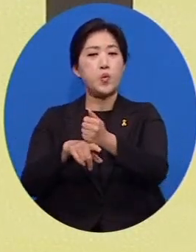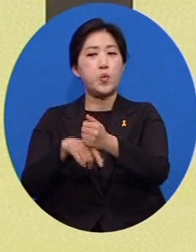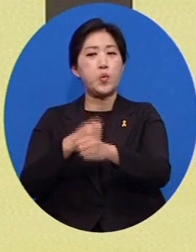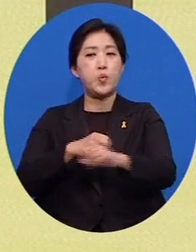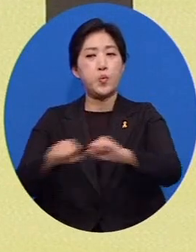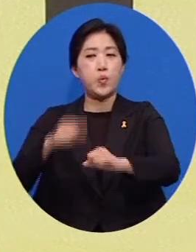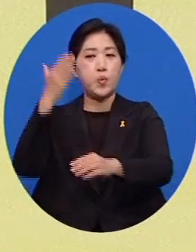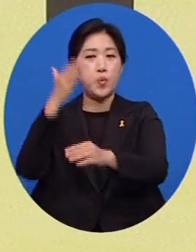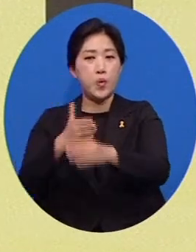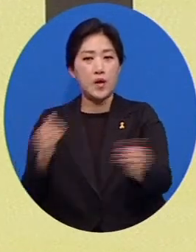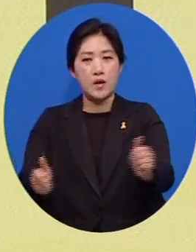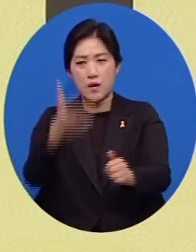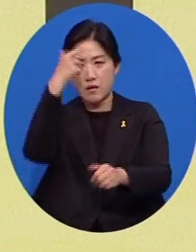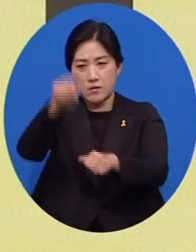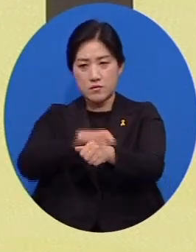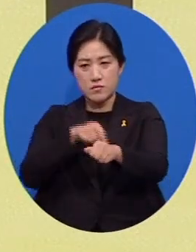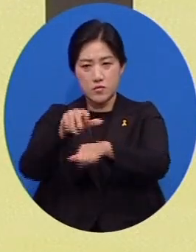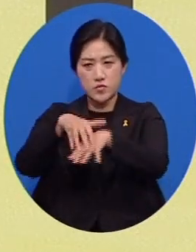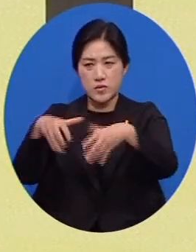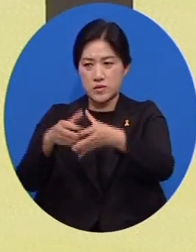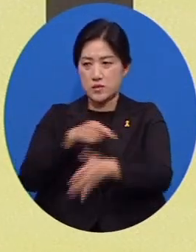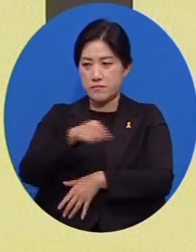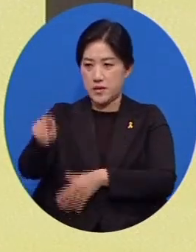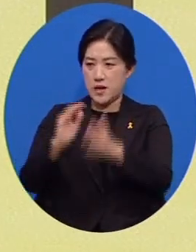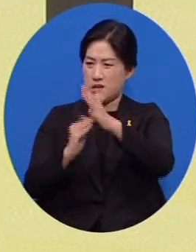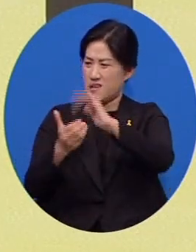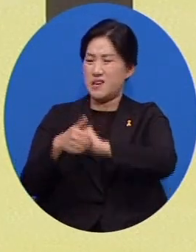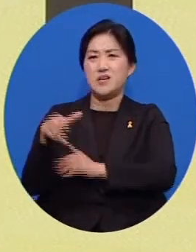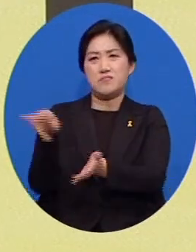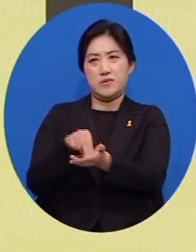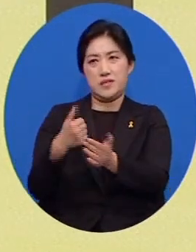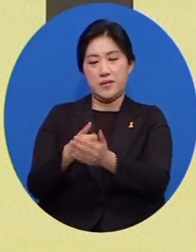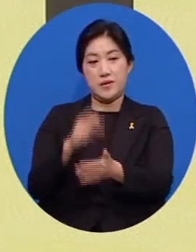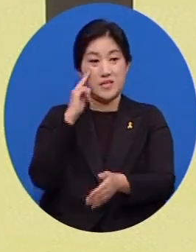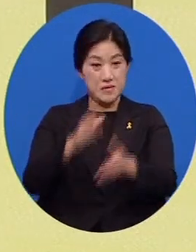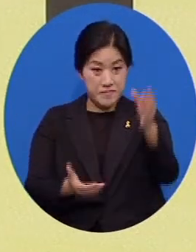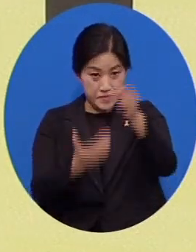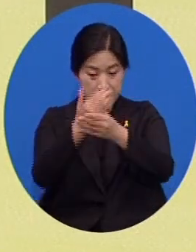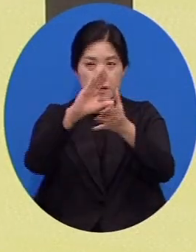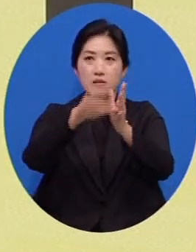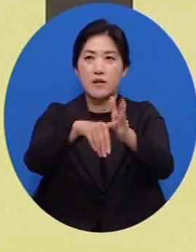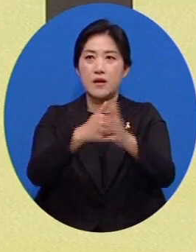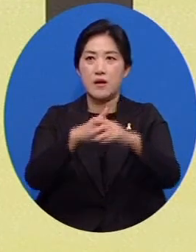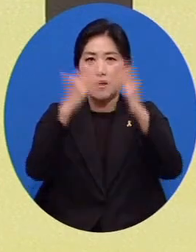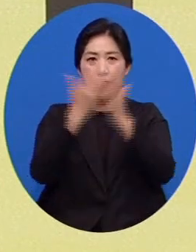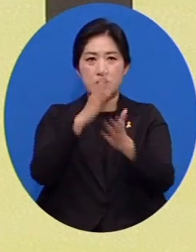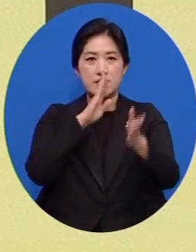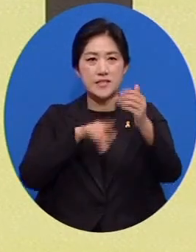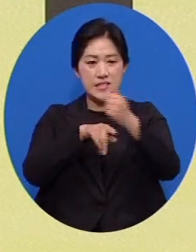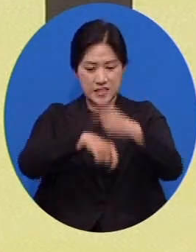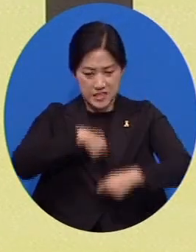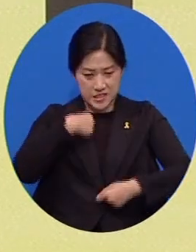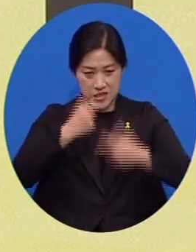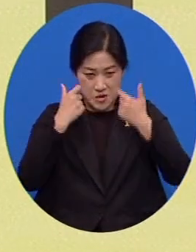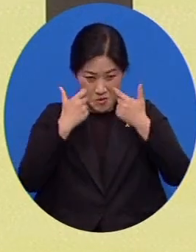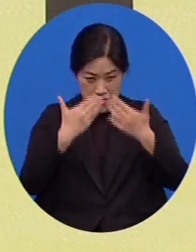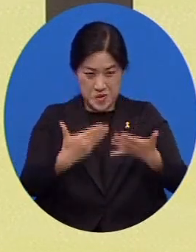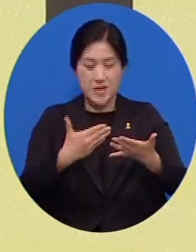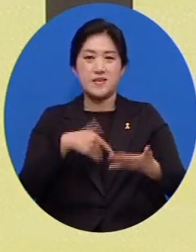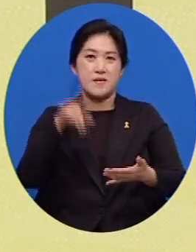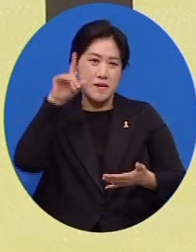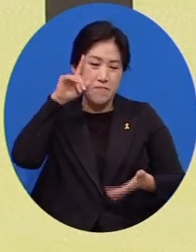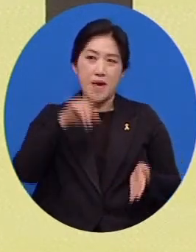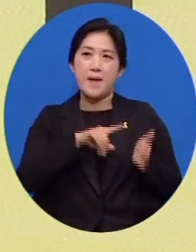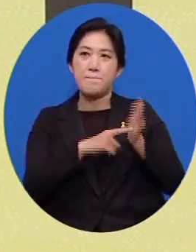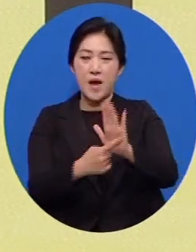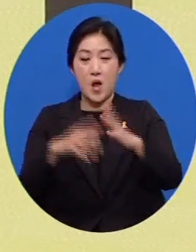있는 검찰 특별수사단의 한계를 뛰어넘어 참사 당시 모든 진실을 있는 그대로 밝히는